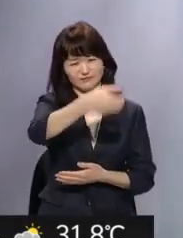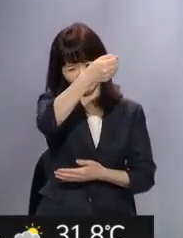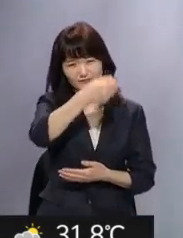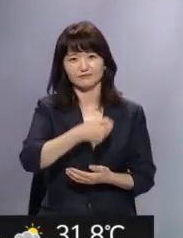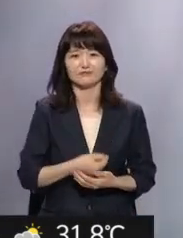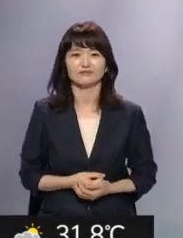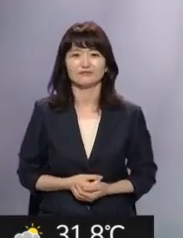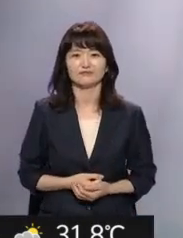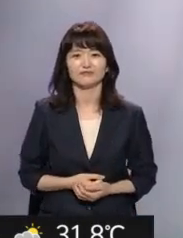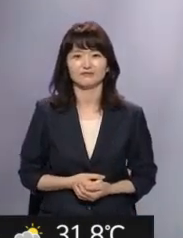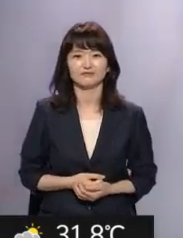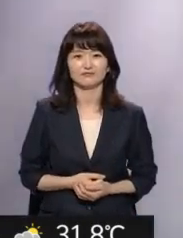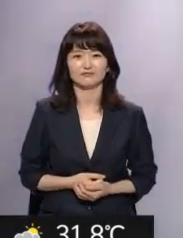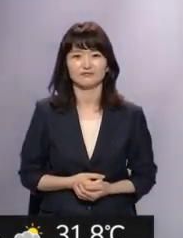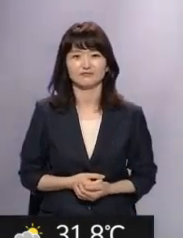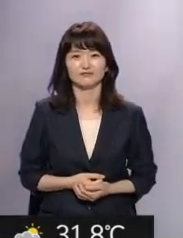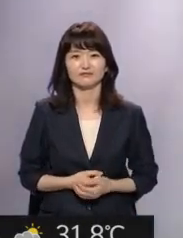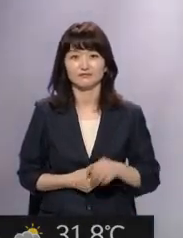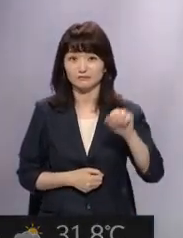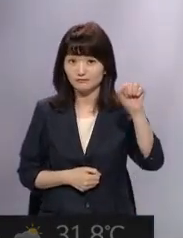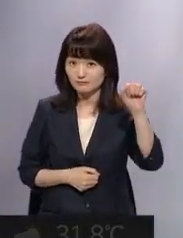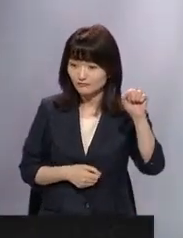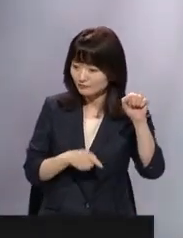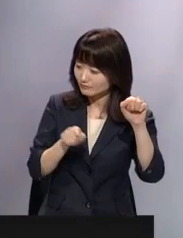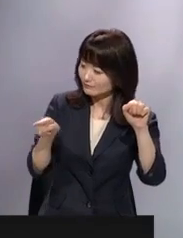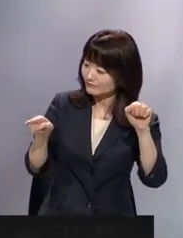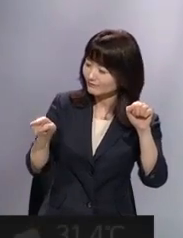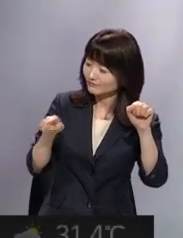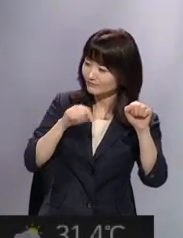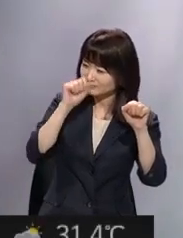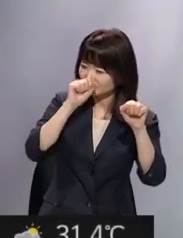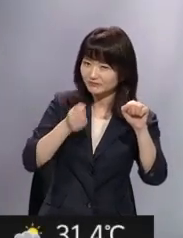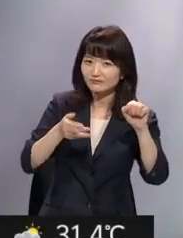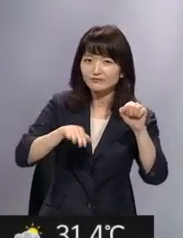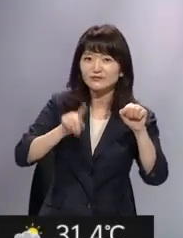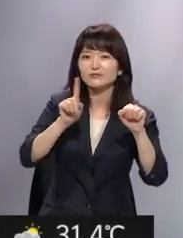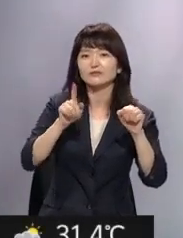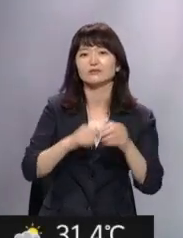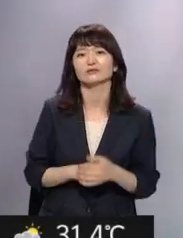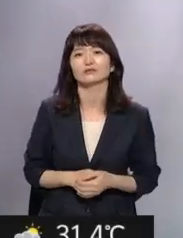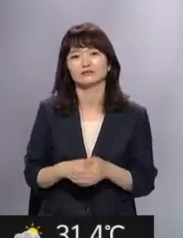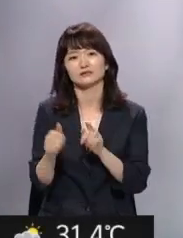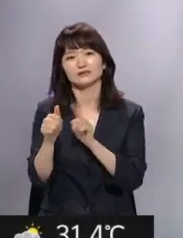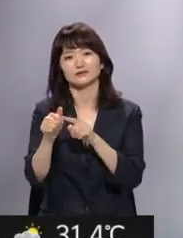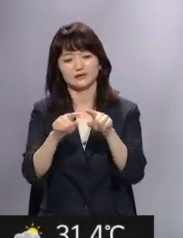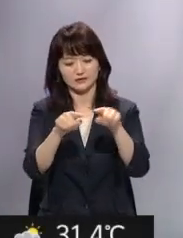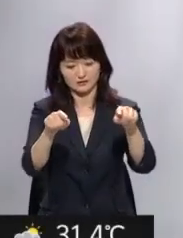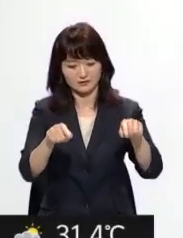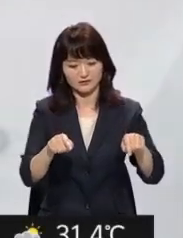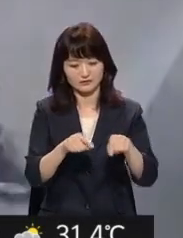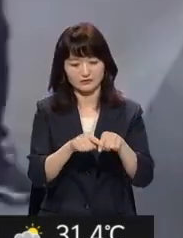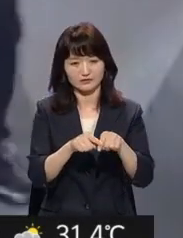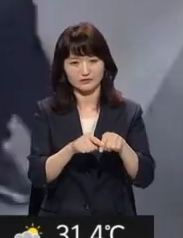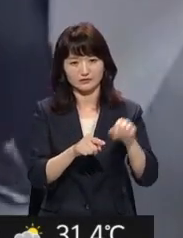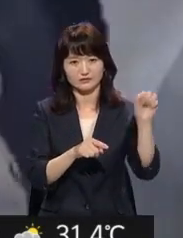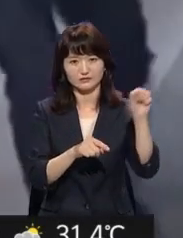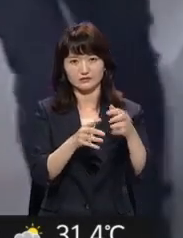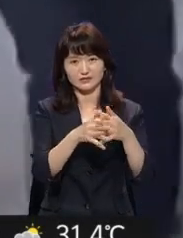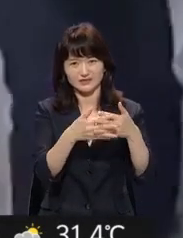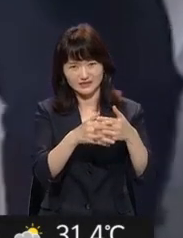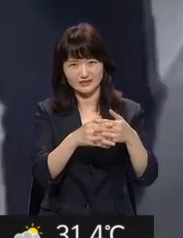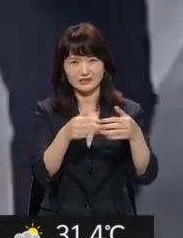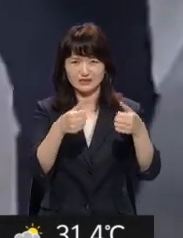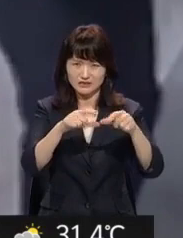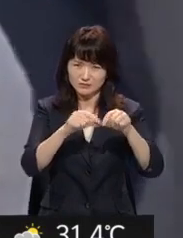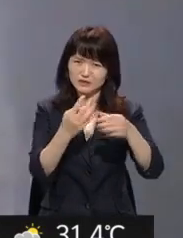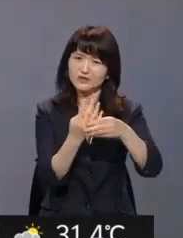다 가져. 자, 기사님은 그 순간 하트 뿅뿅 했지만 알고 봤더니 저 인간 콘솔 박스에서 기사님 지갑에 신분증